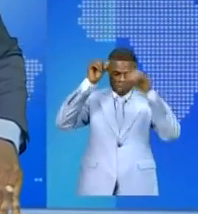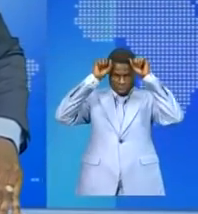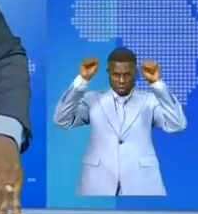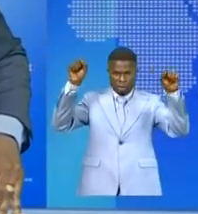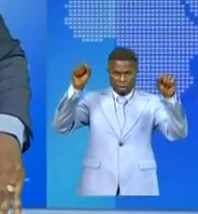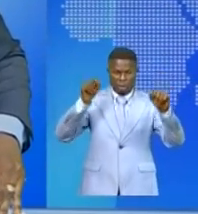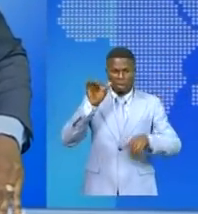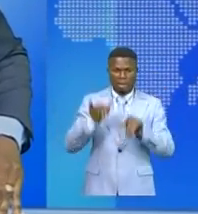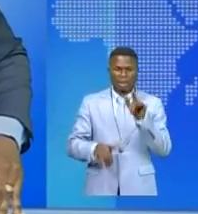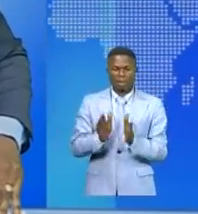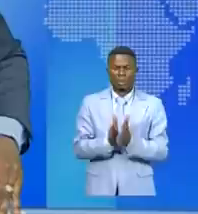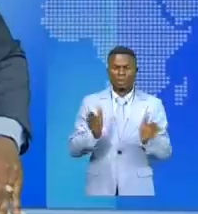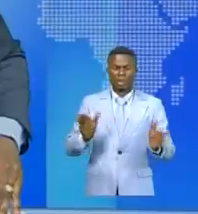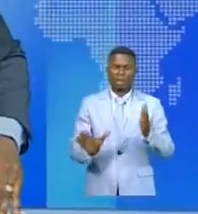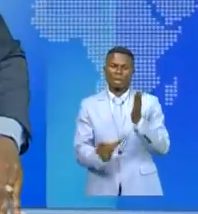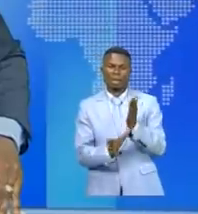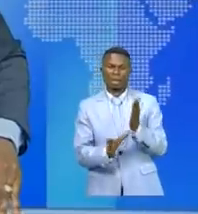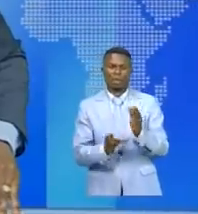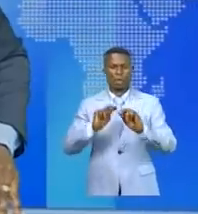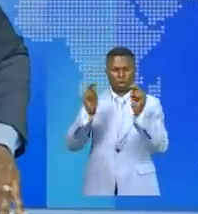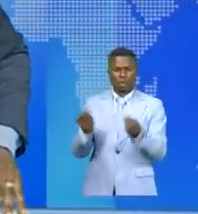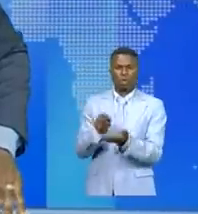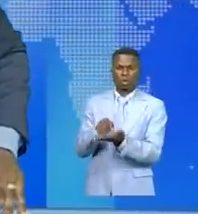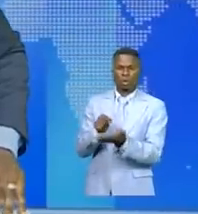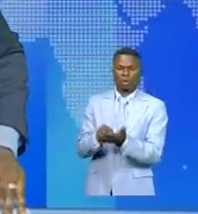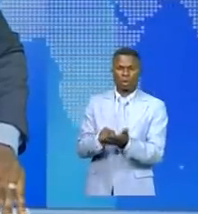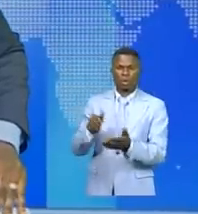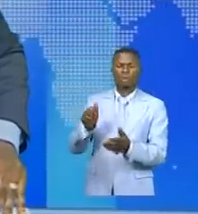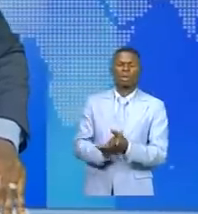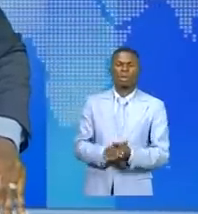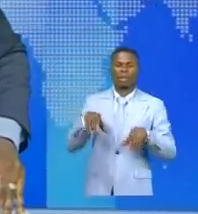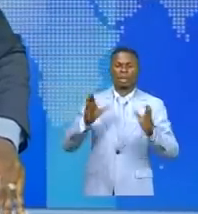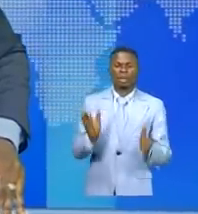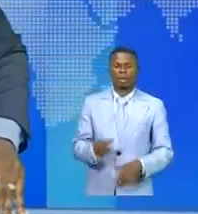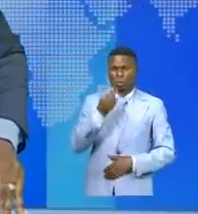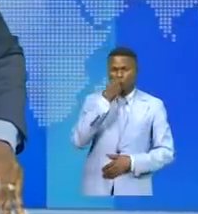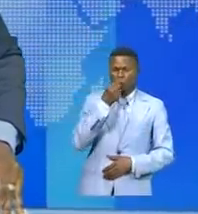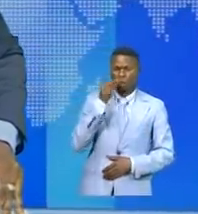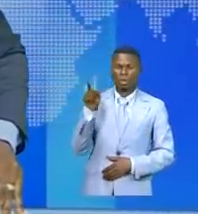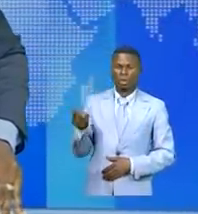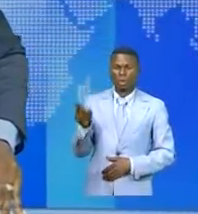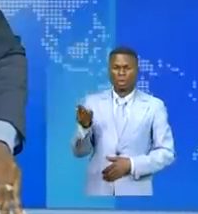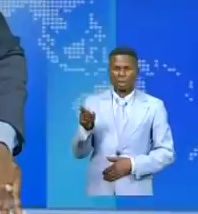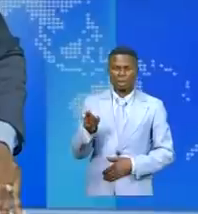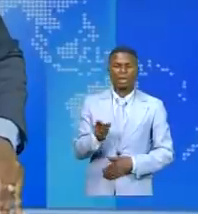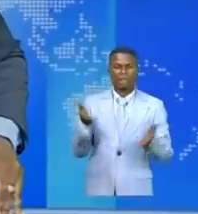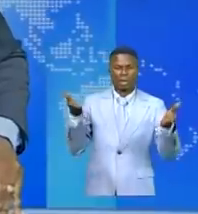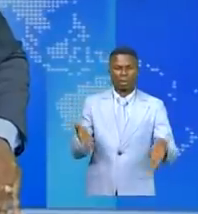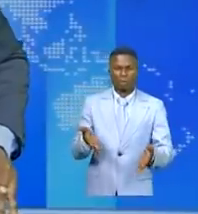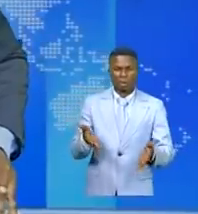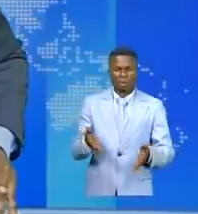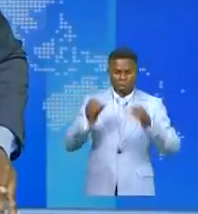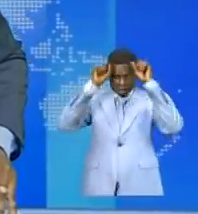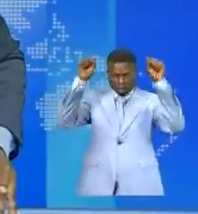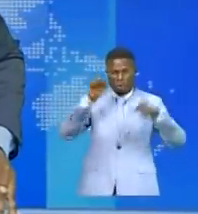les secrétaires exécutifs adjoints de cette organisation sous-régionale. Le Congolais Joseph Lititiou en a fait part au président